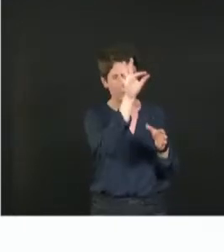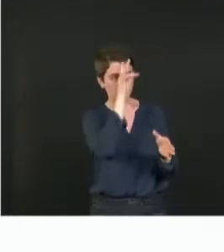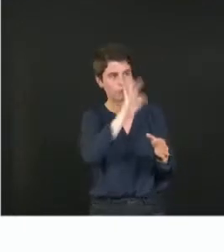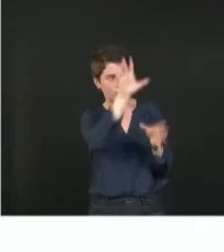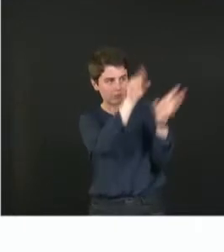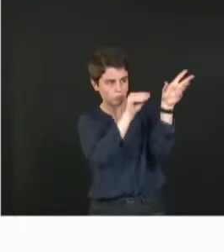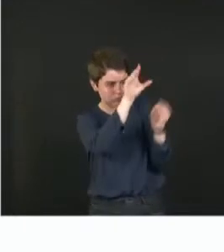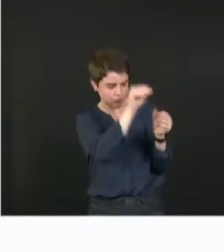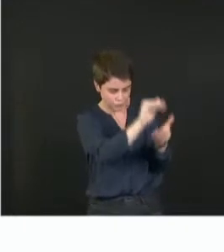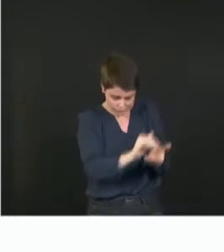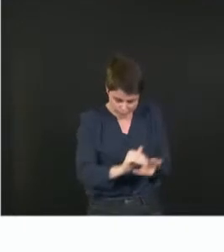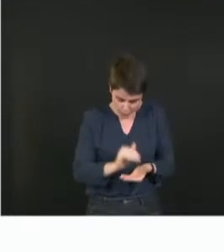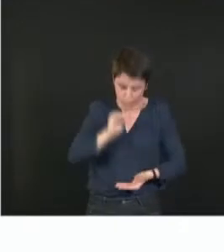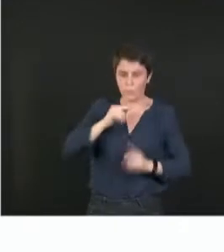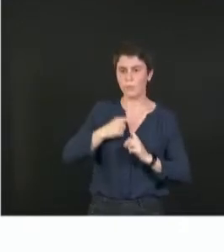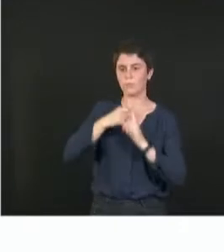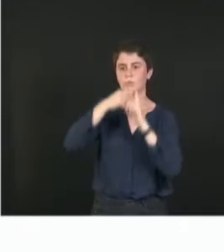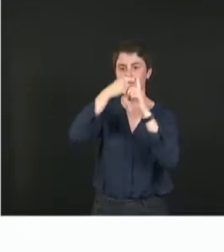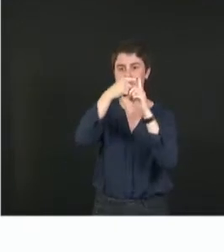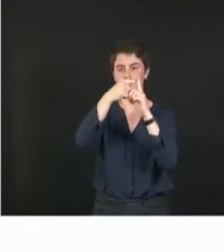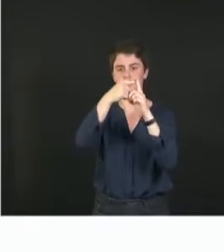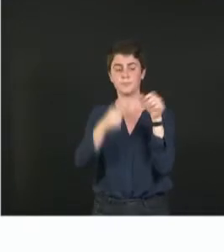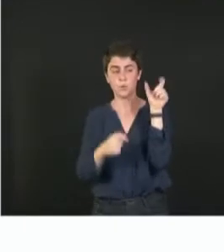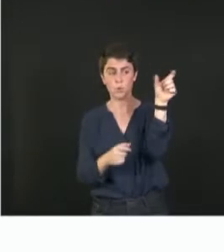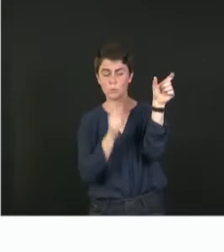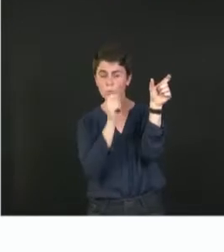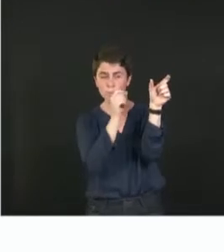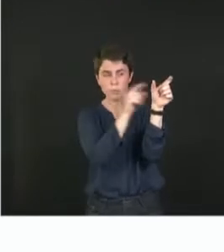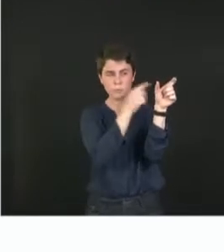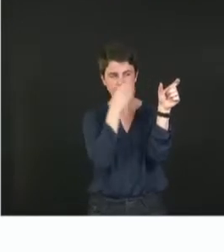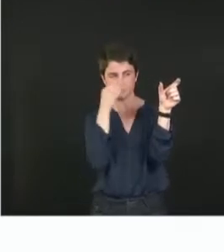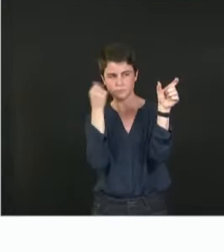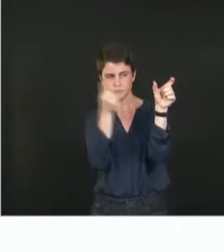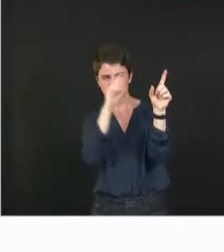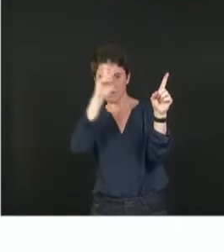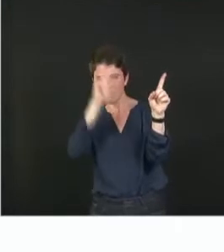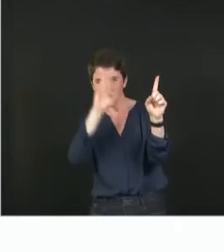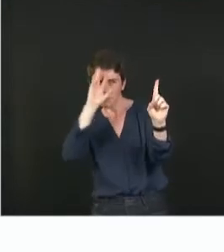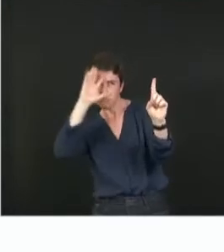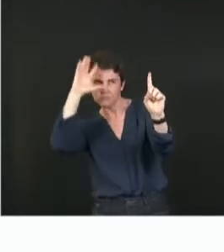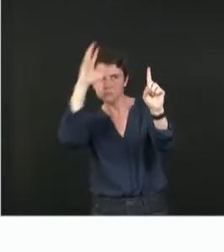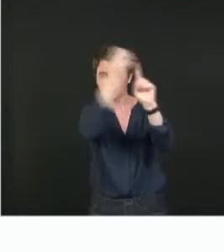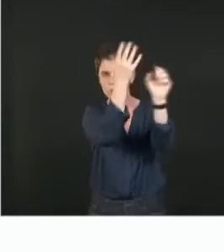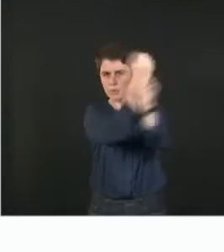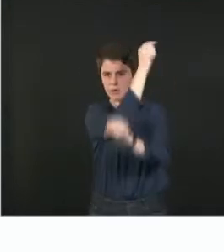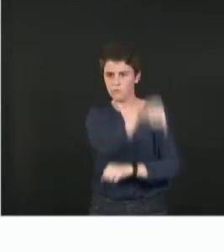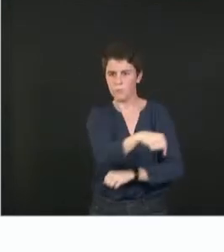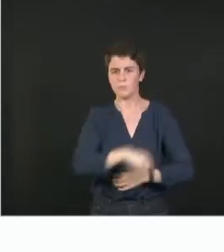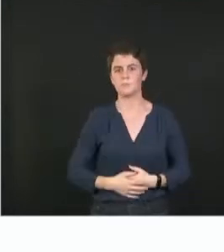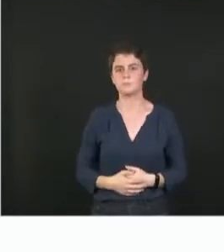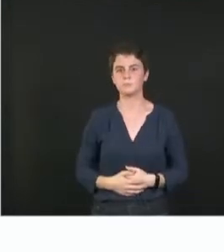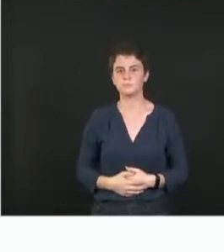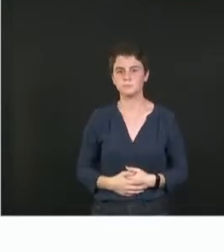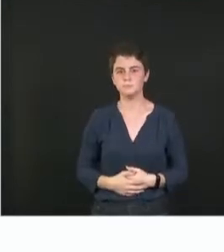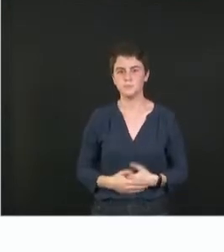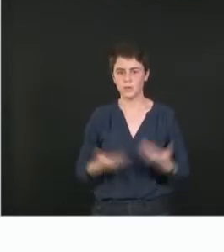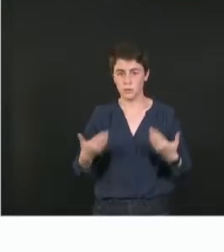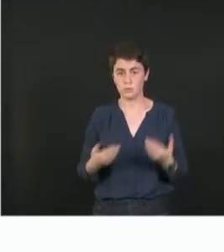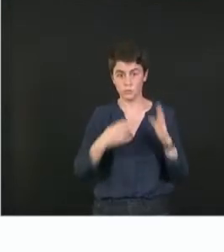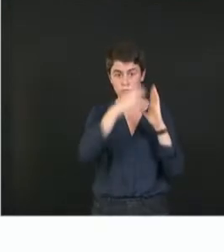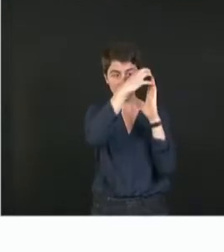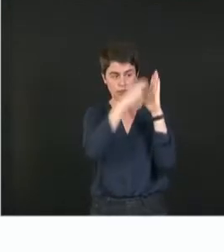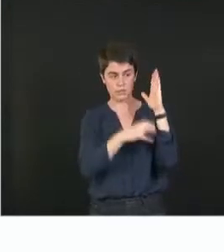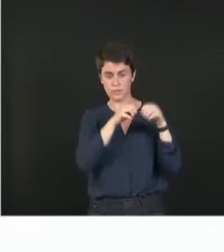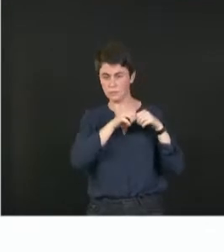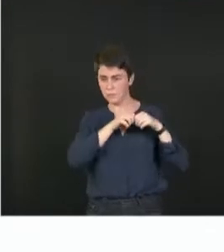nous semblait porter une ambition et nous en rendons compte aujourd'hui parce que le manifeste est devenu un mouvement,